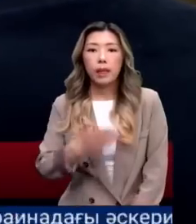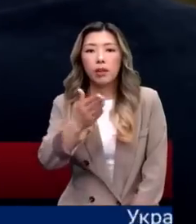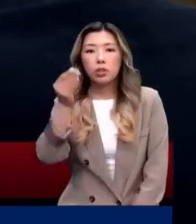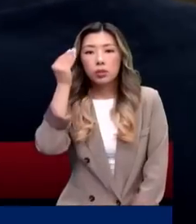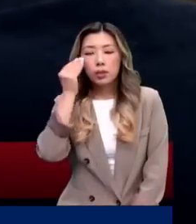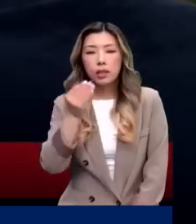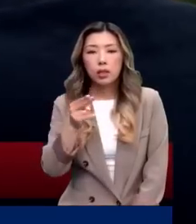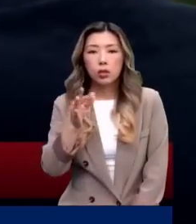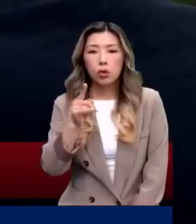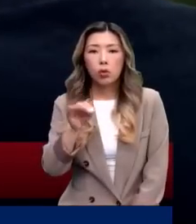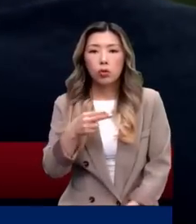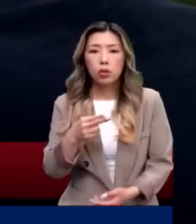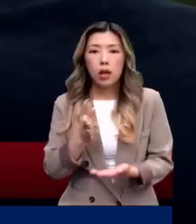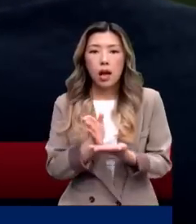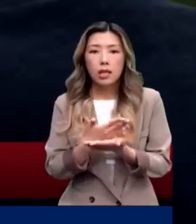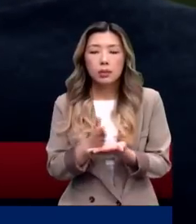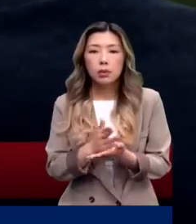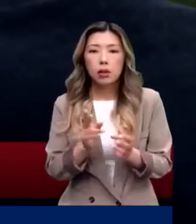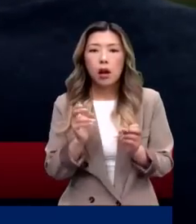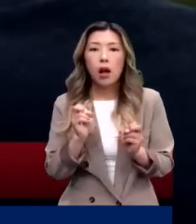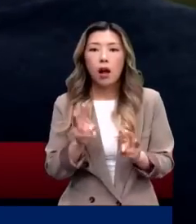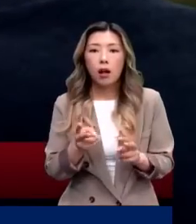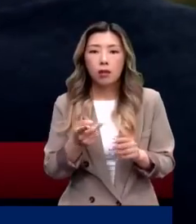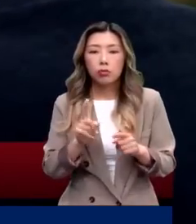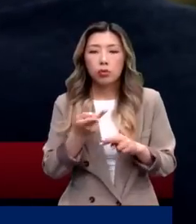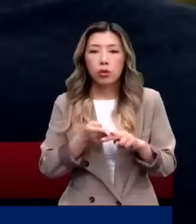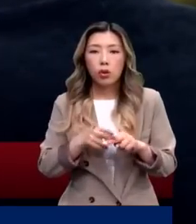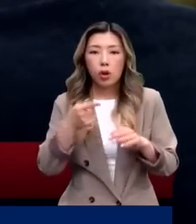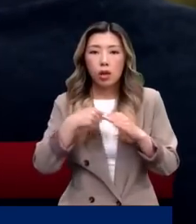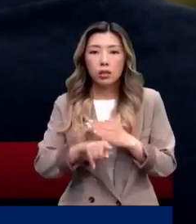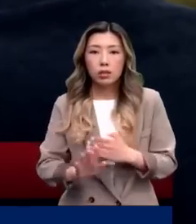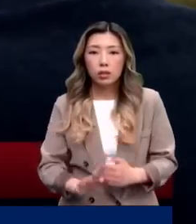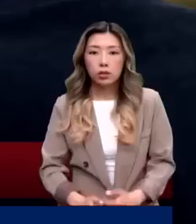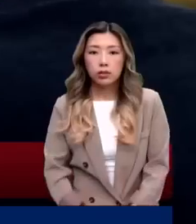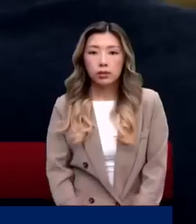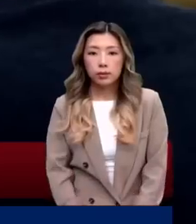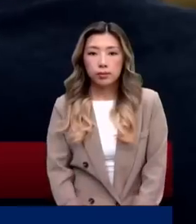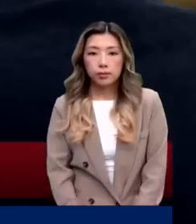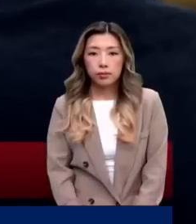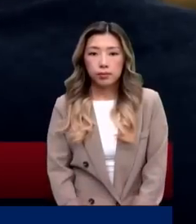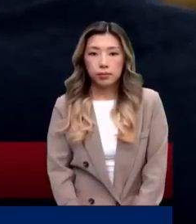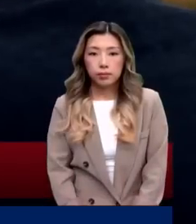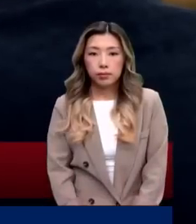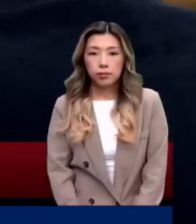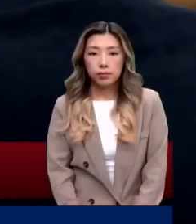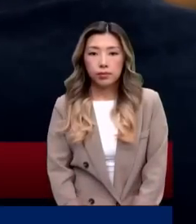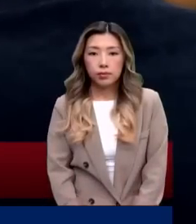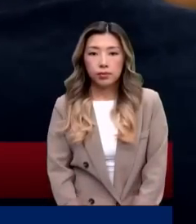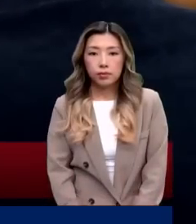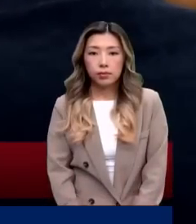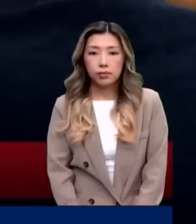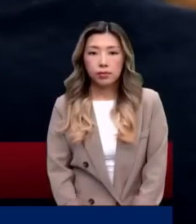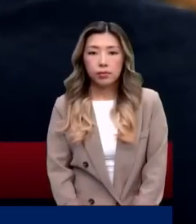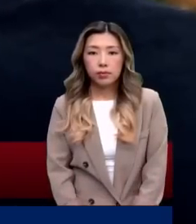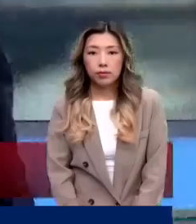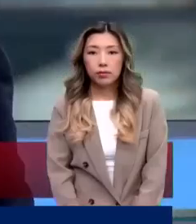«перераспределить доходы»? Ну, это не как при советской, полагаю, власти, взять все, поделить между людьми. Или вы, как коммунисты, сейчас примерно о